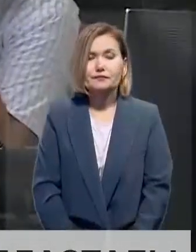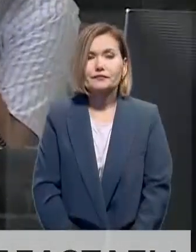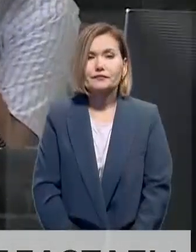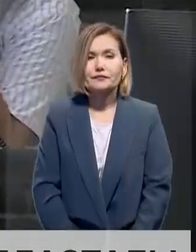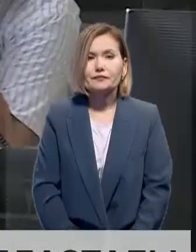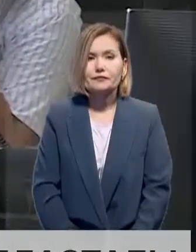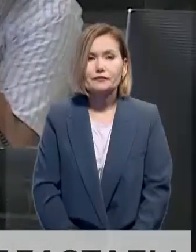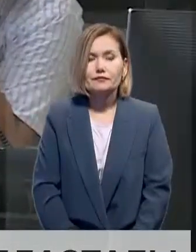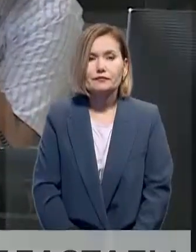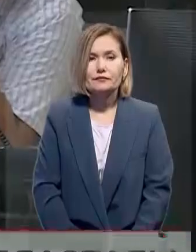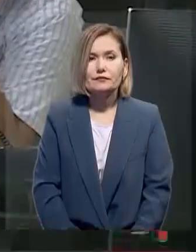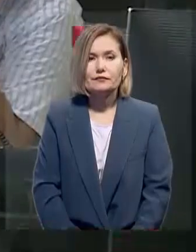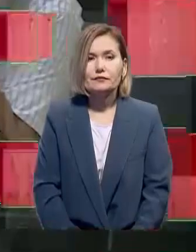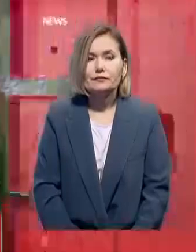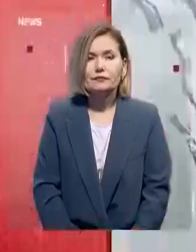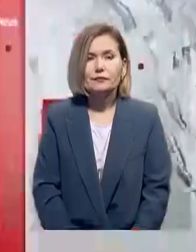24.